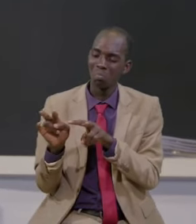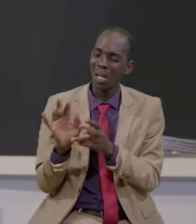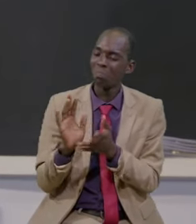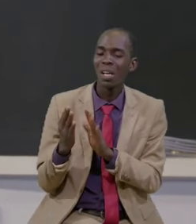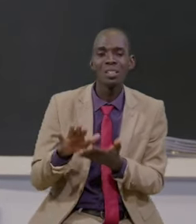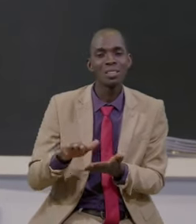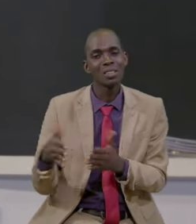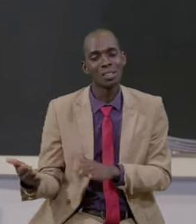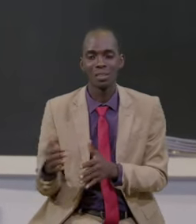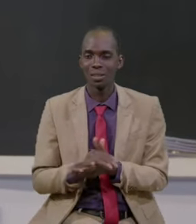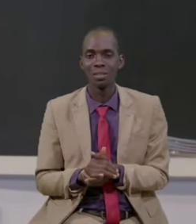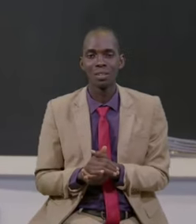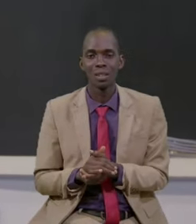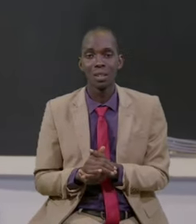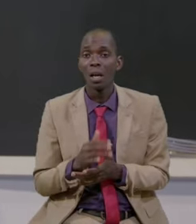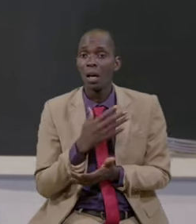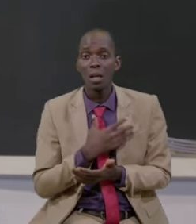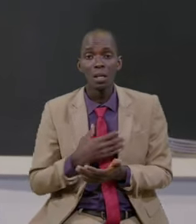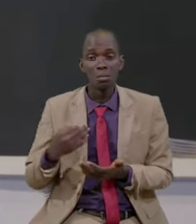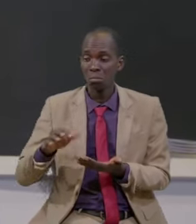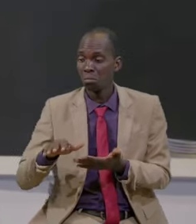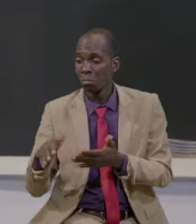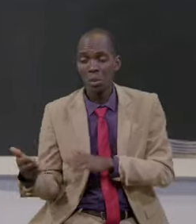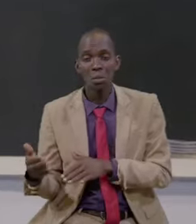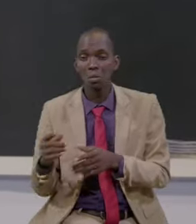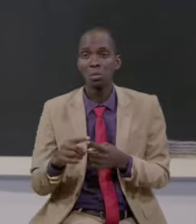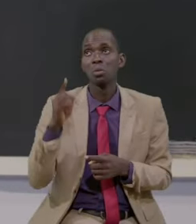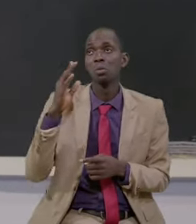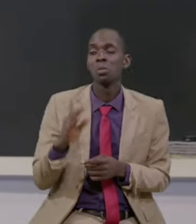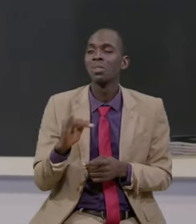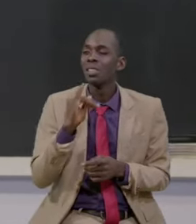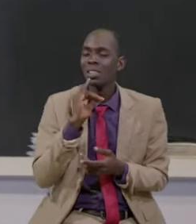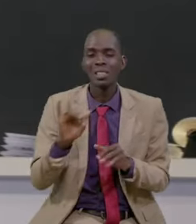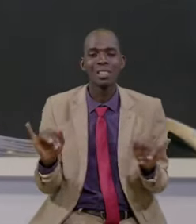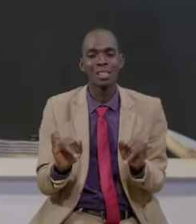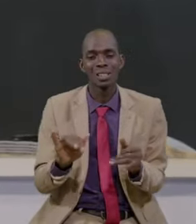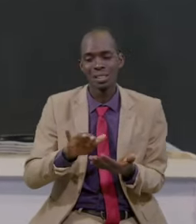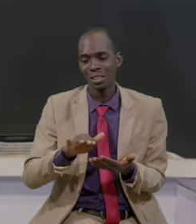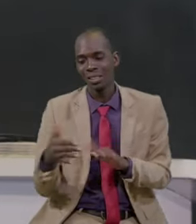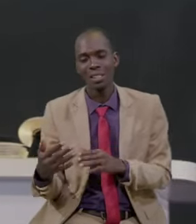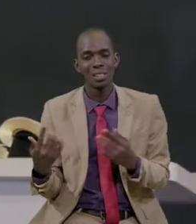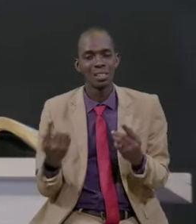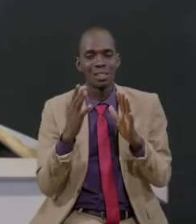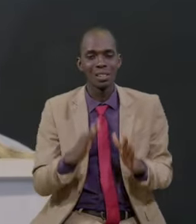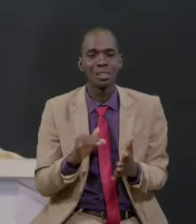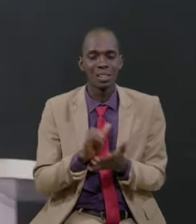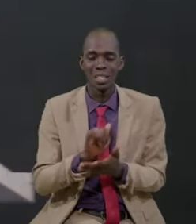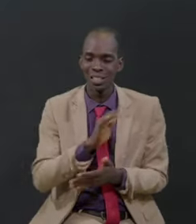Dieu. Et c'est comme un pécheur mort qui n'est jamais venu au